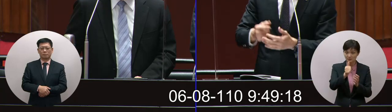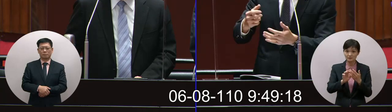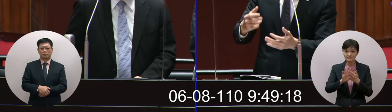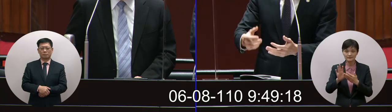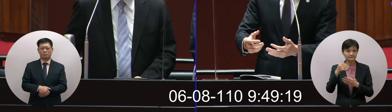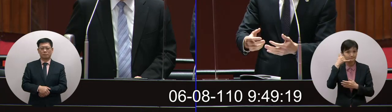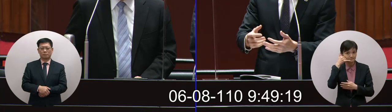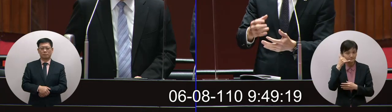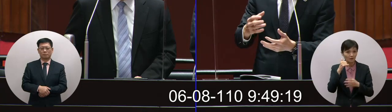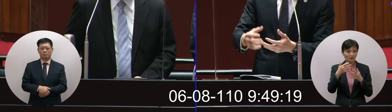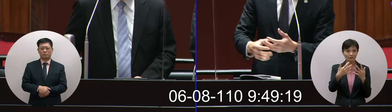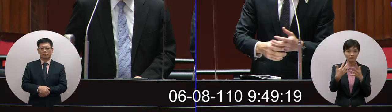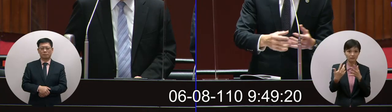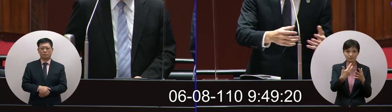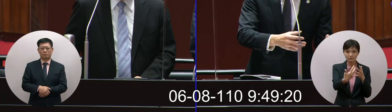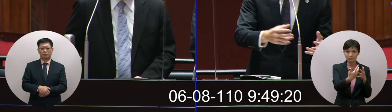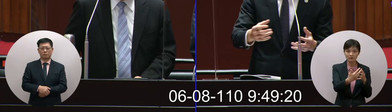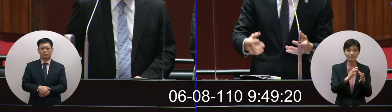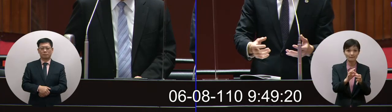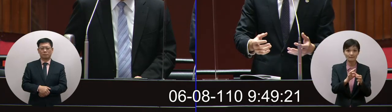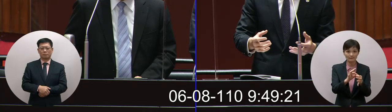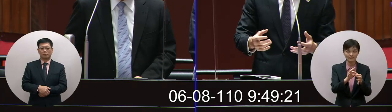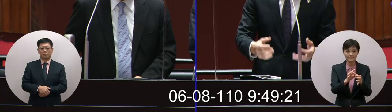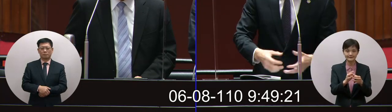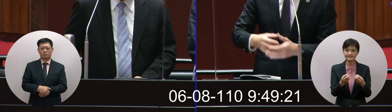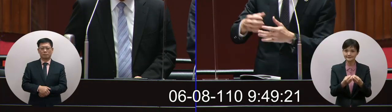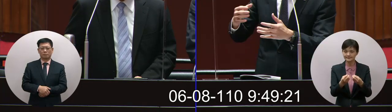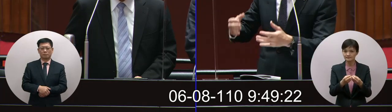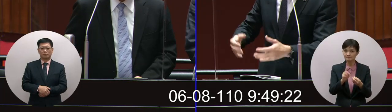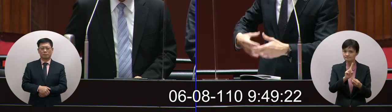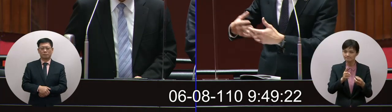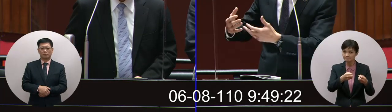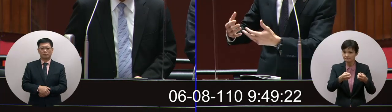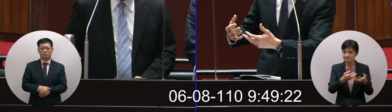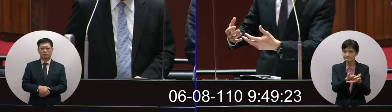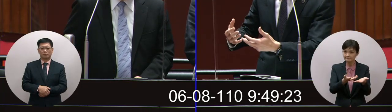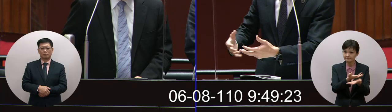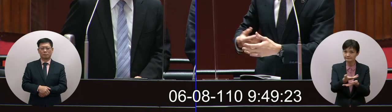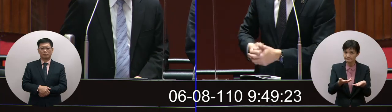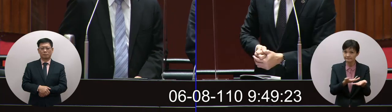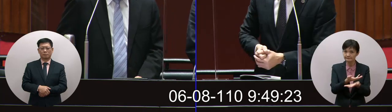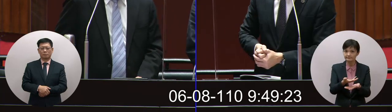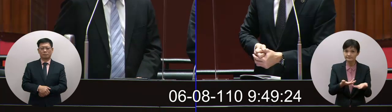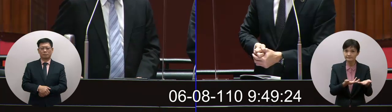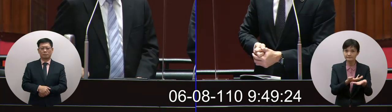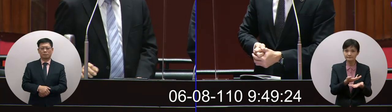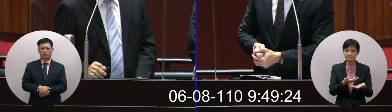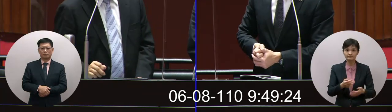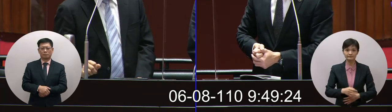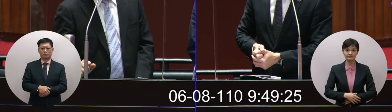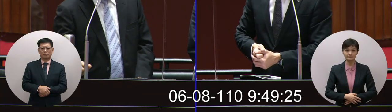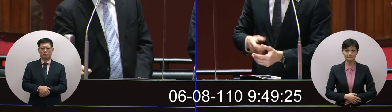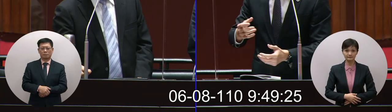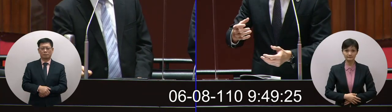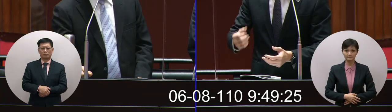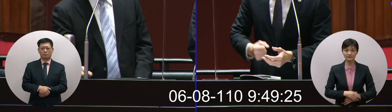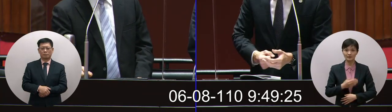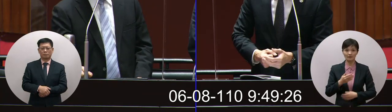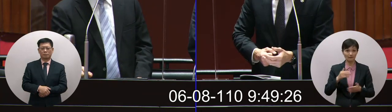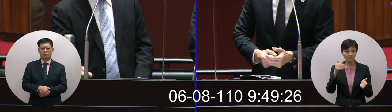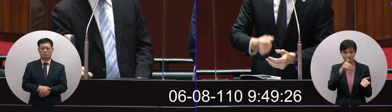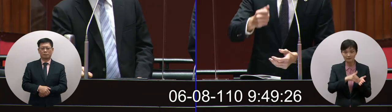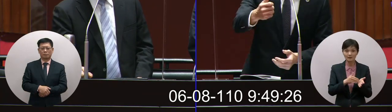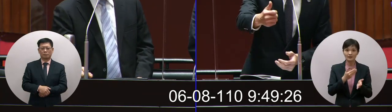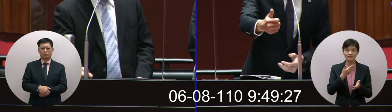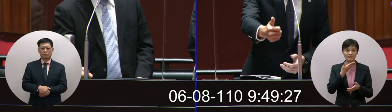络。啊，处长讲吼，啊，可能有一挂什么款的问题吼，但是就来甲这个东方政委研